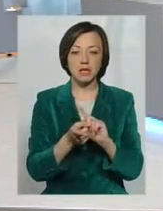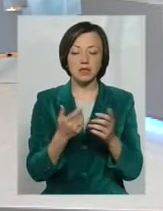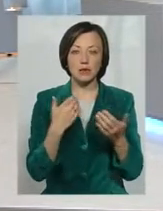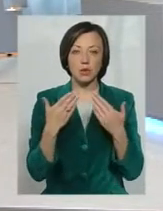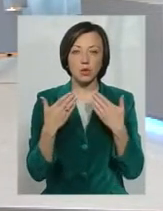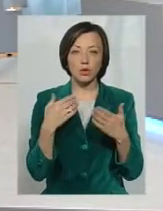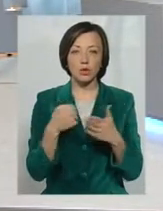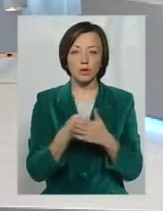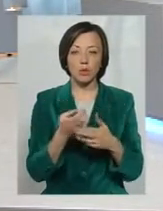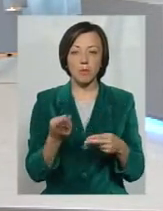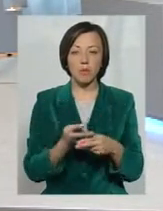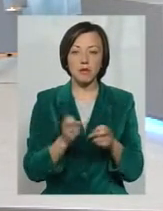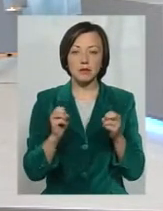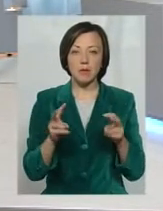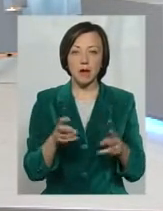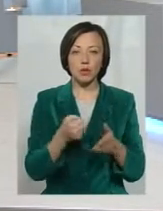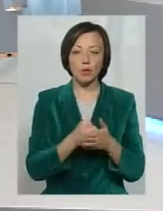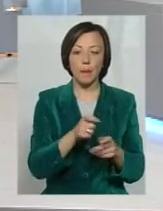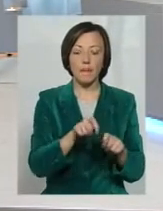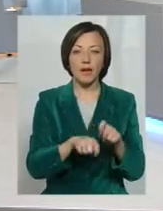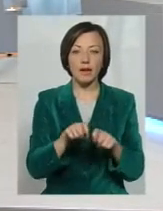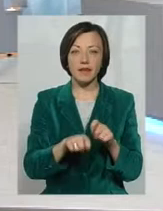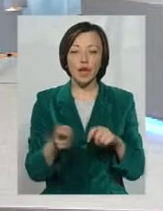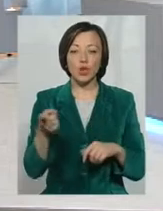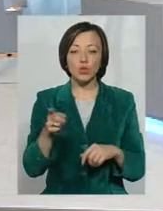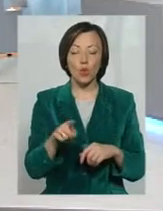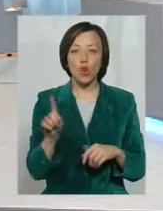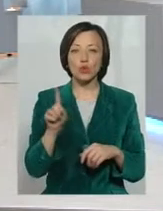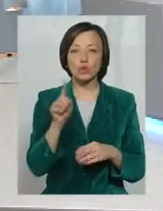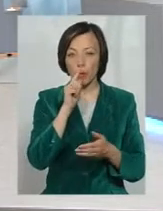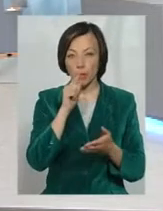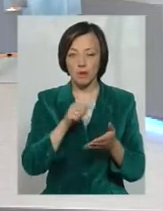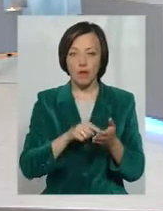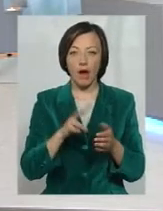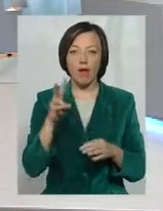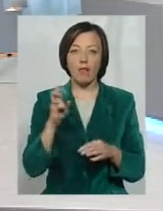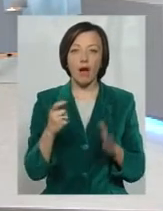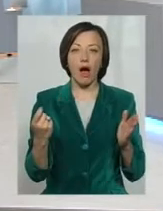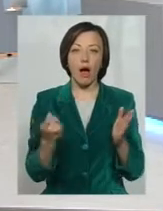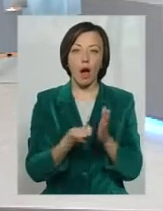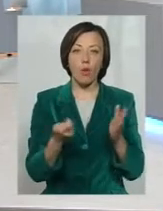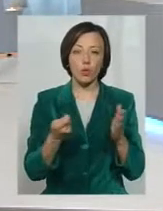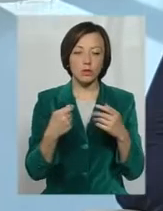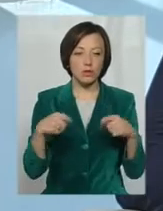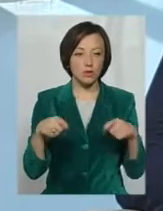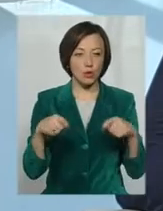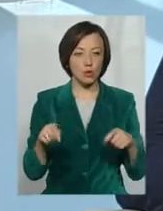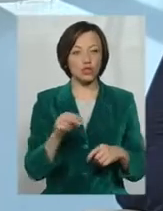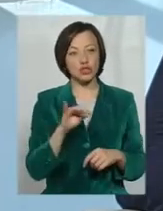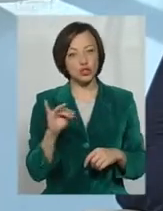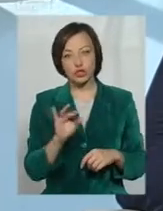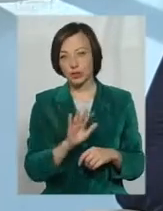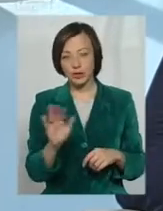до безпеки, до перевірки того, що потрапляє на аукціон. Чи ні? Так,